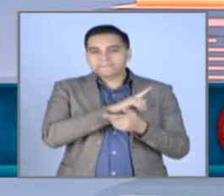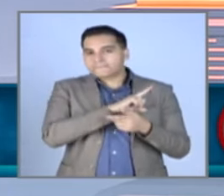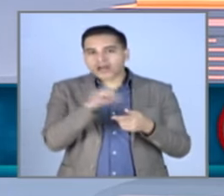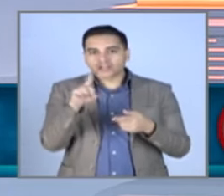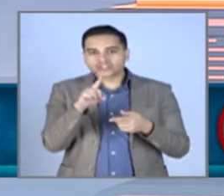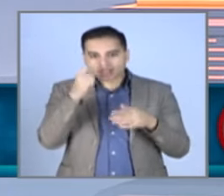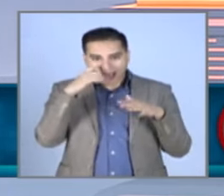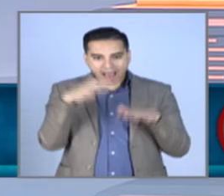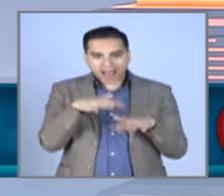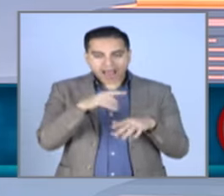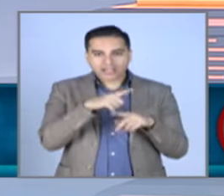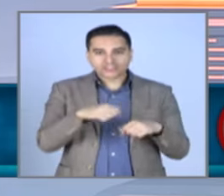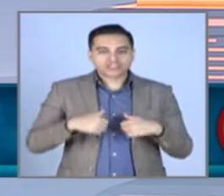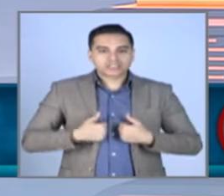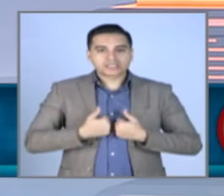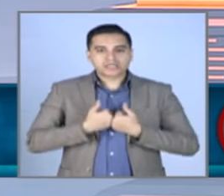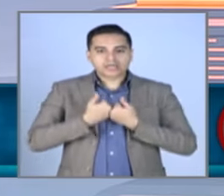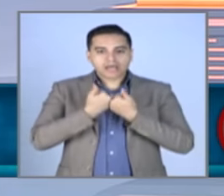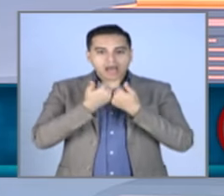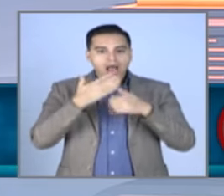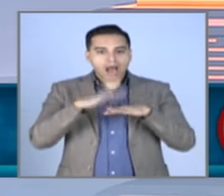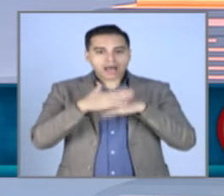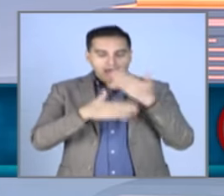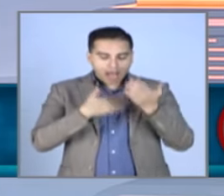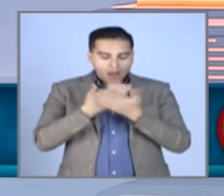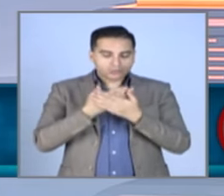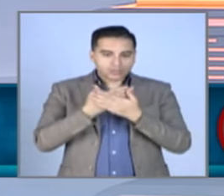الوحيد القادر من النوع ده على العودة